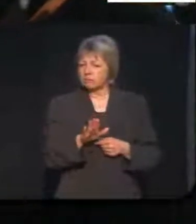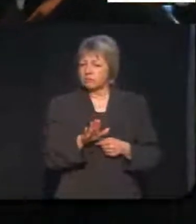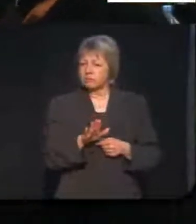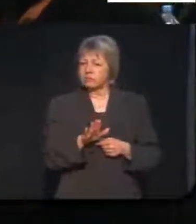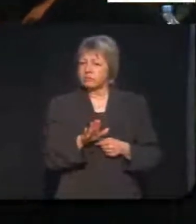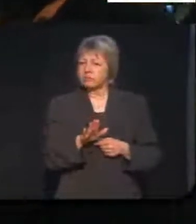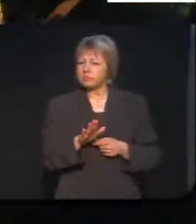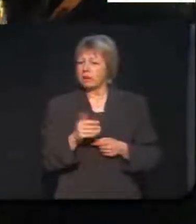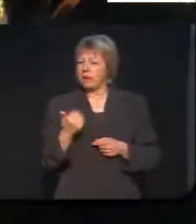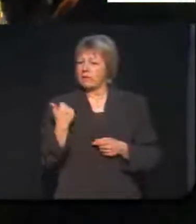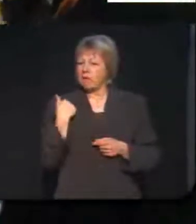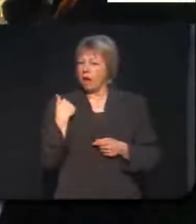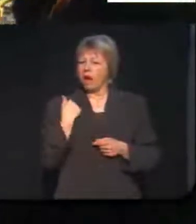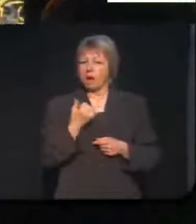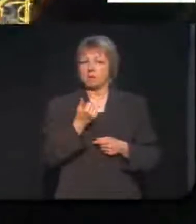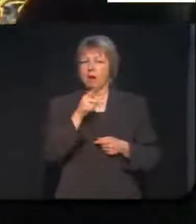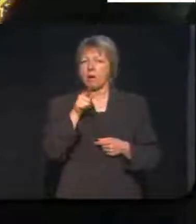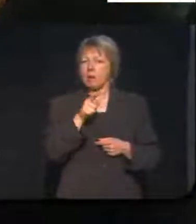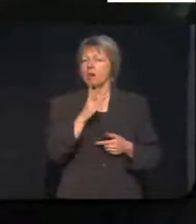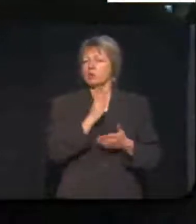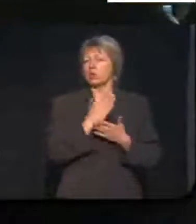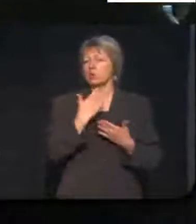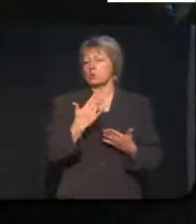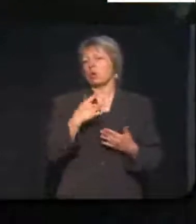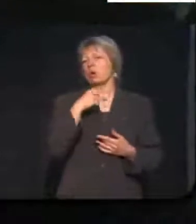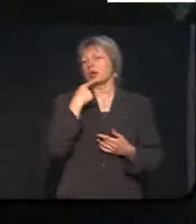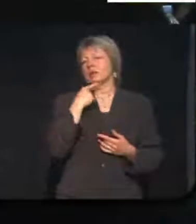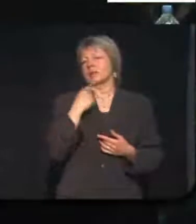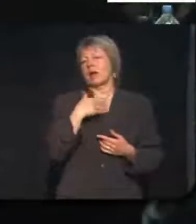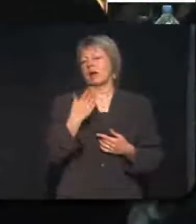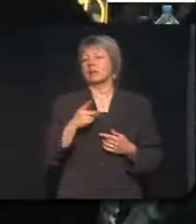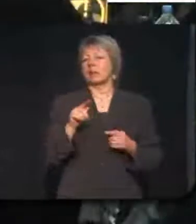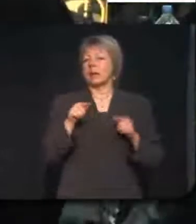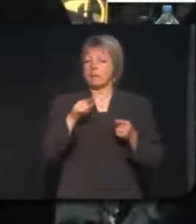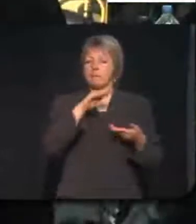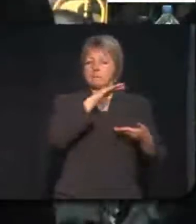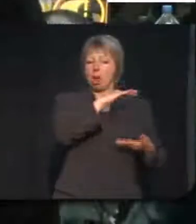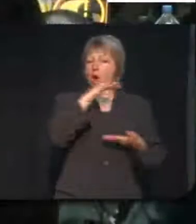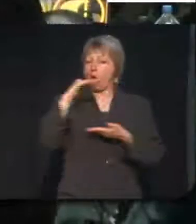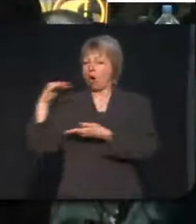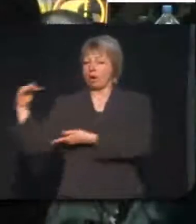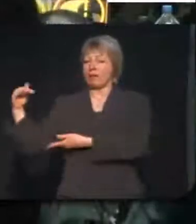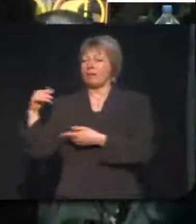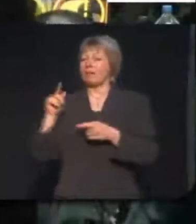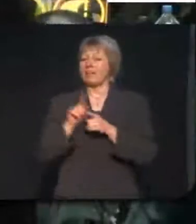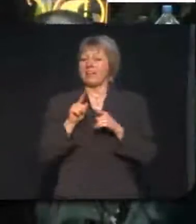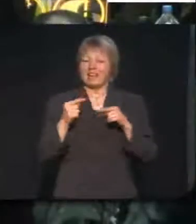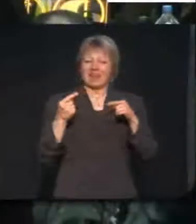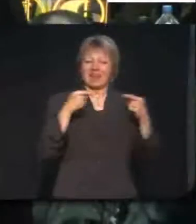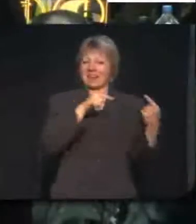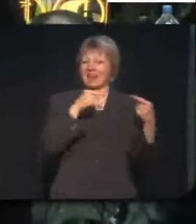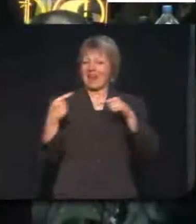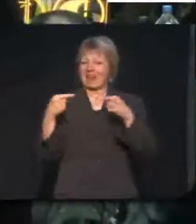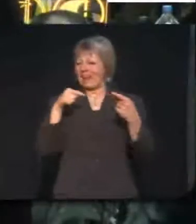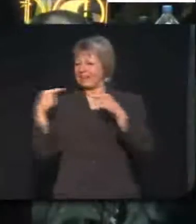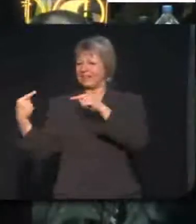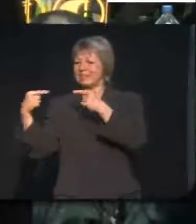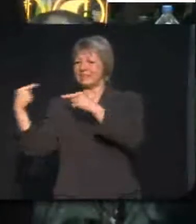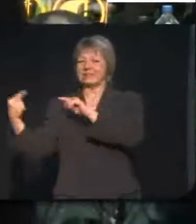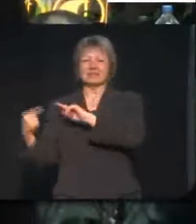sie haben mehrmals gesagt dass die Blöcke gegeneinander nicht konkurrieren sind und am Ende folglich auch nicht gegeneinander abgestimmt werden